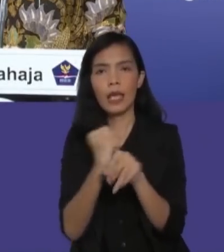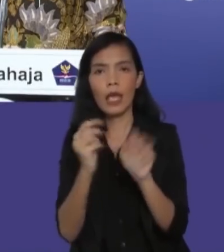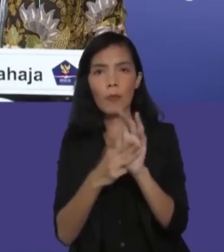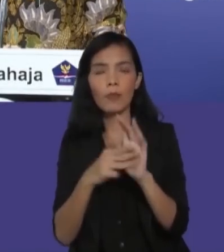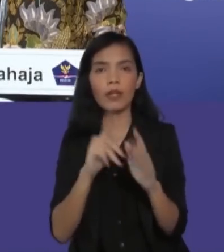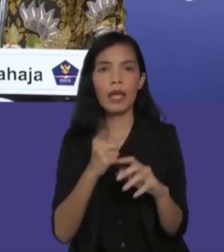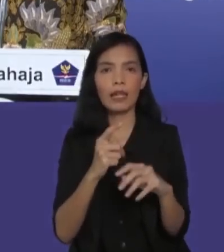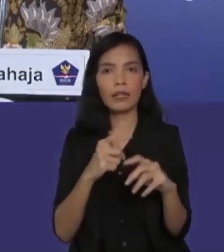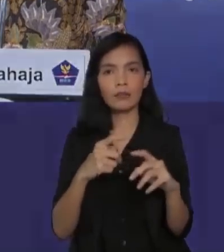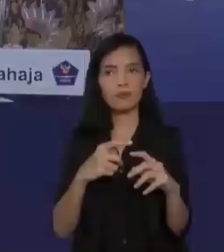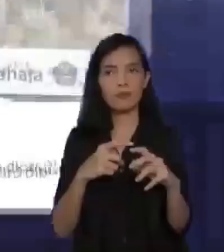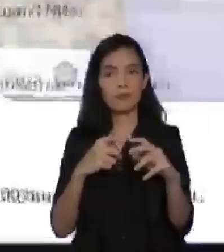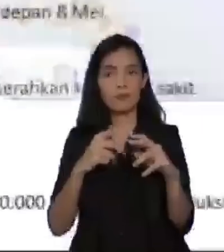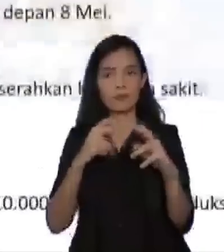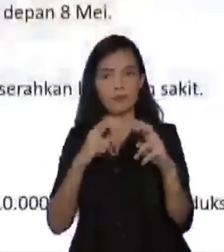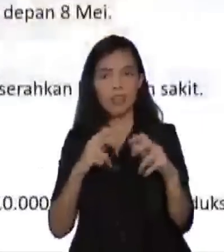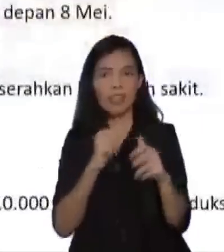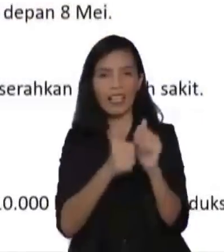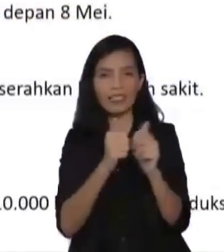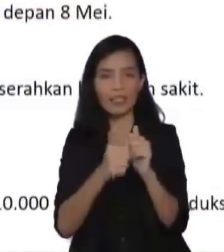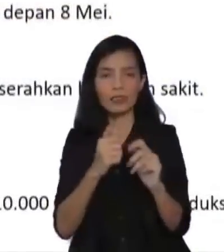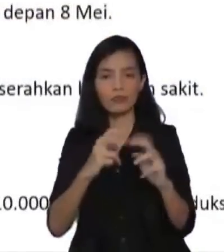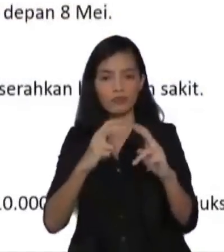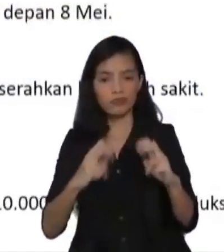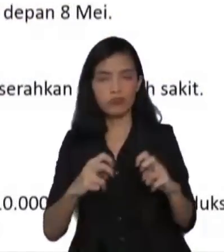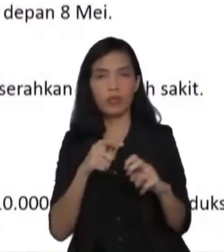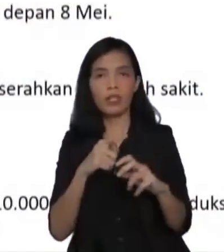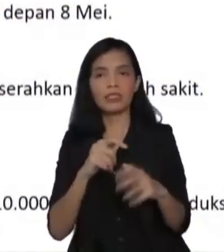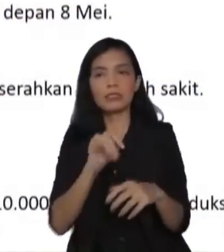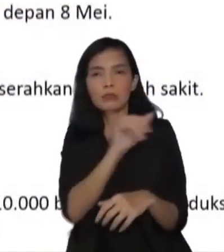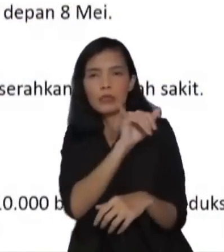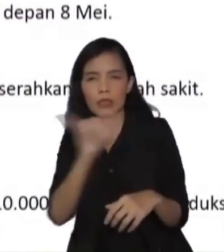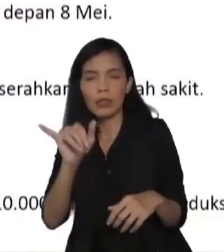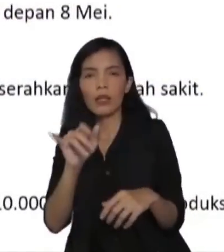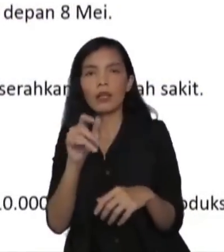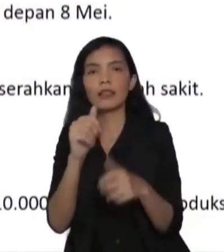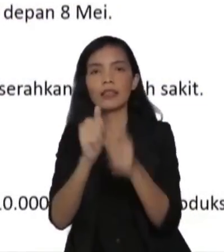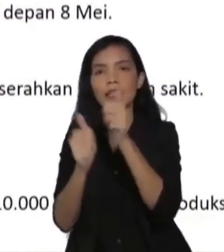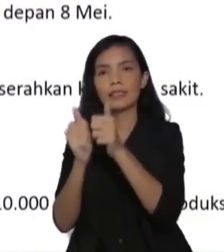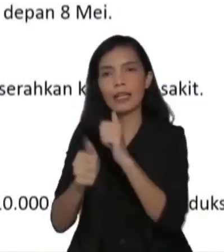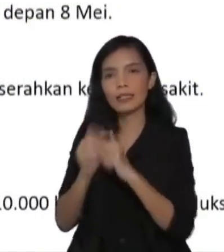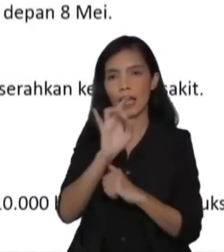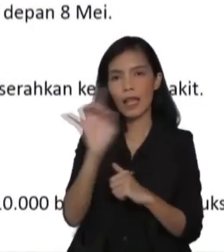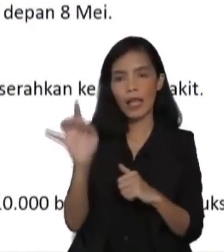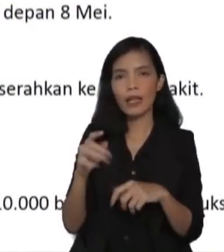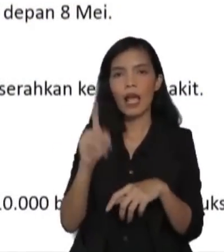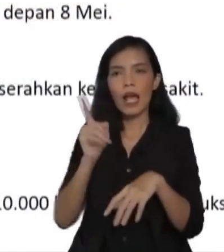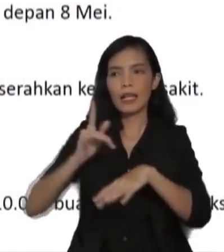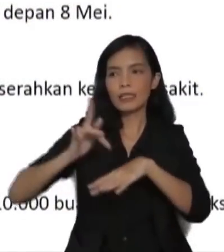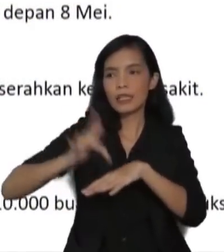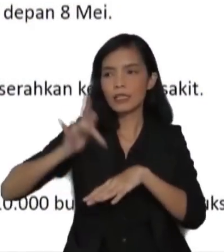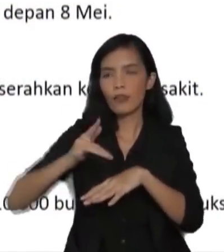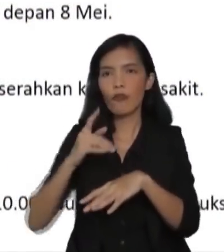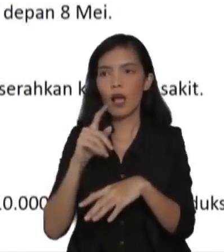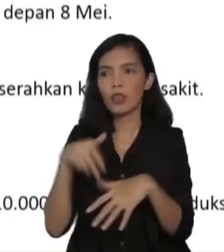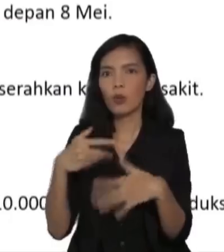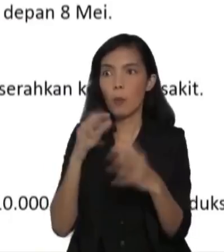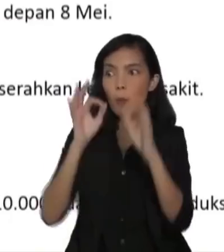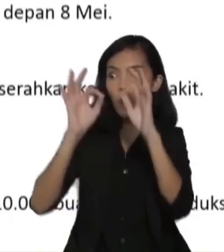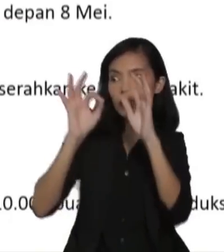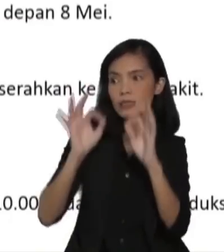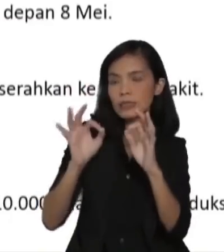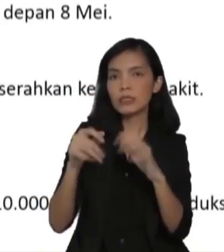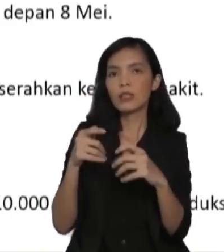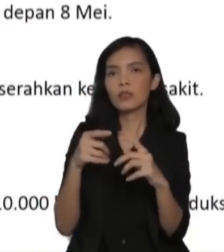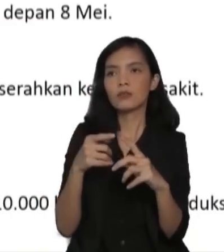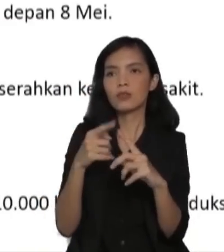sintesis. Dan tentunya seperti rapid test yang lainnya, pasti ada tingkat sensitivitas atau akurasi yang